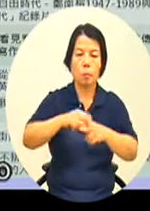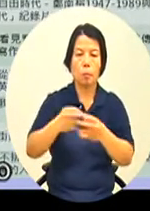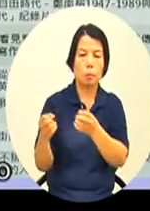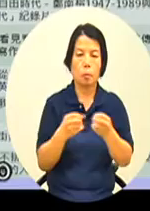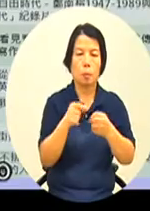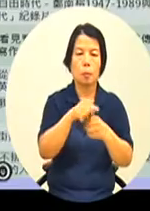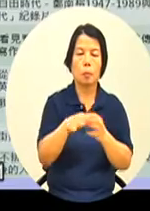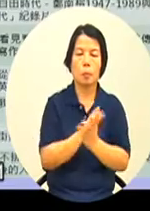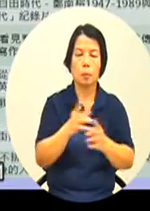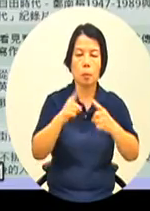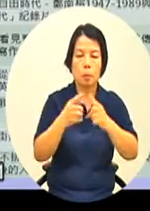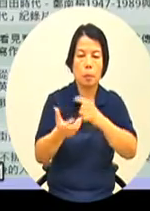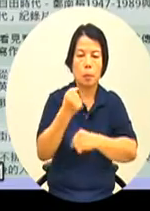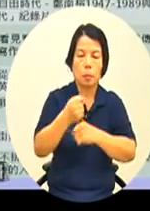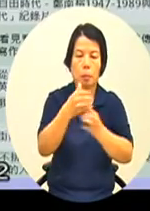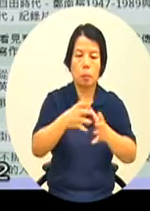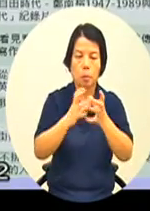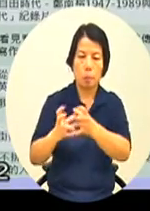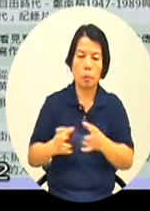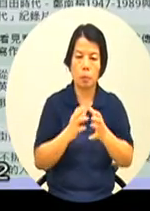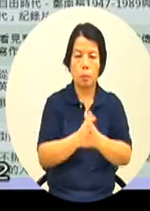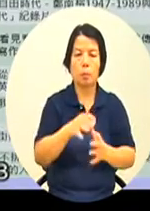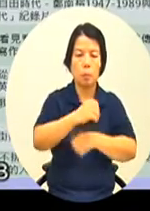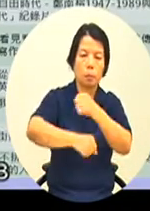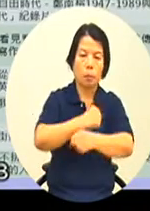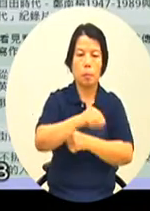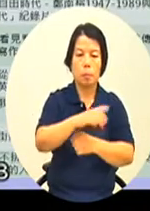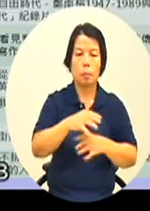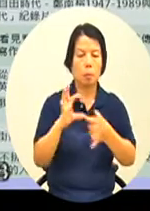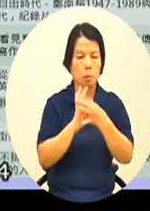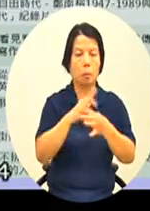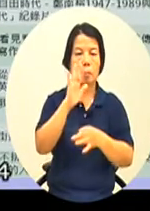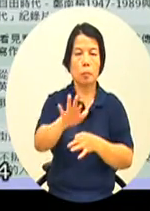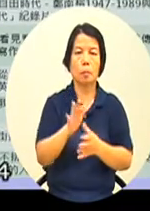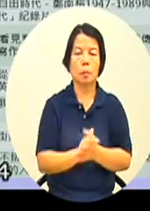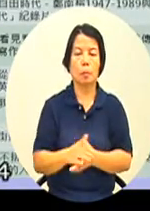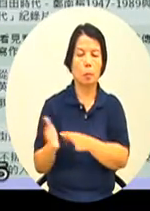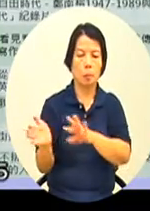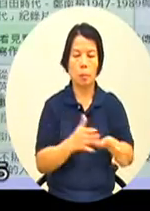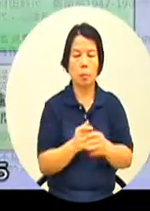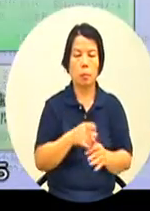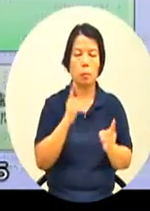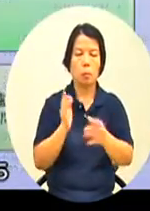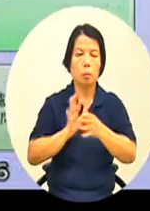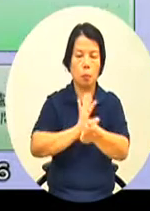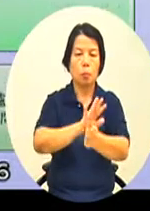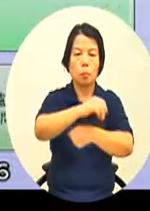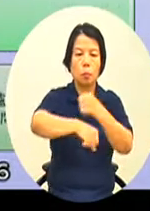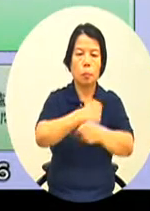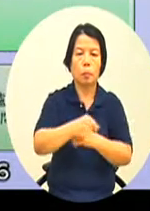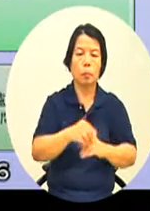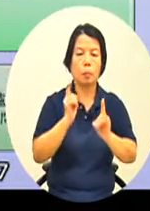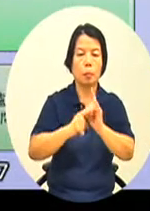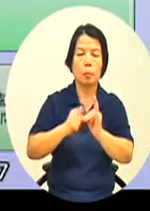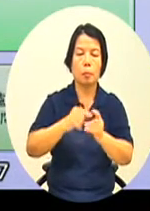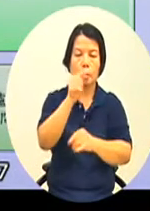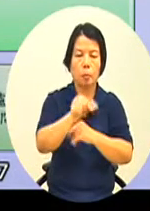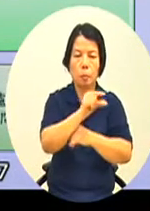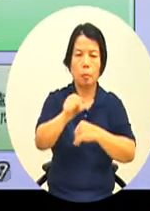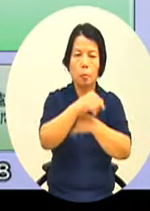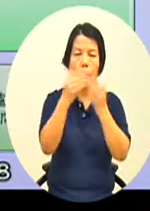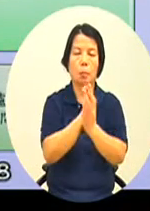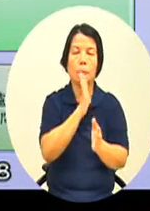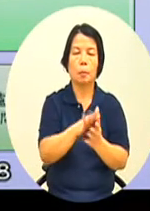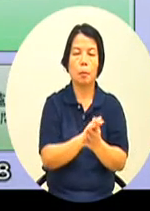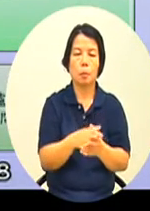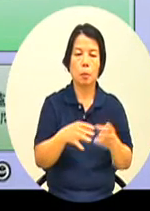们都在人权学坛都办有相当活动以及讲座。那推动宗教友善环境的部分，我们在今年5月31号我